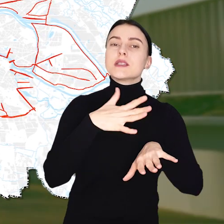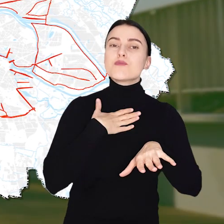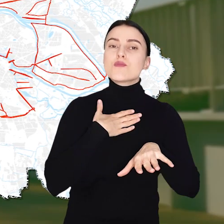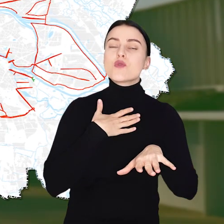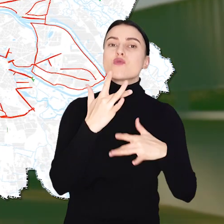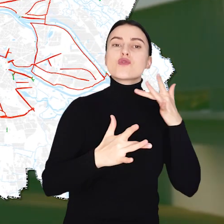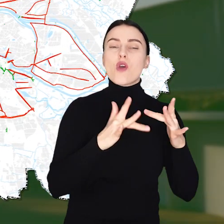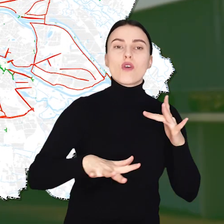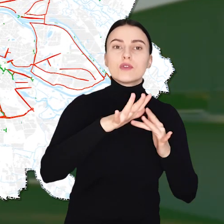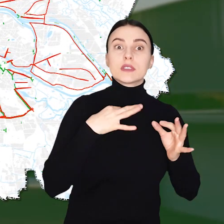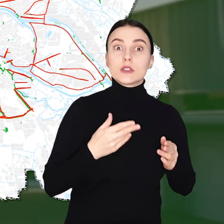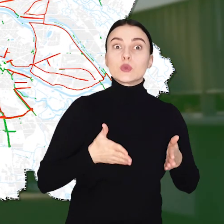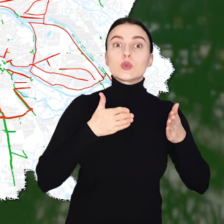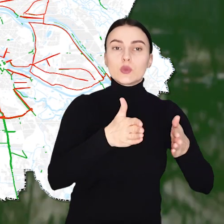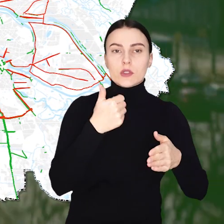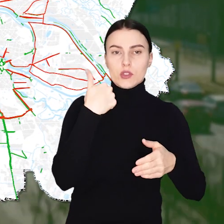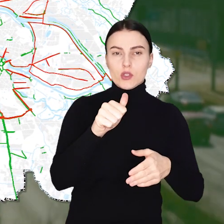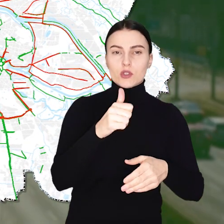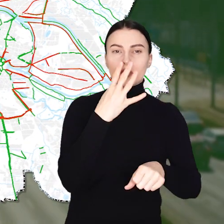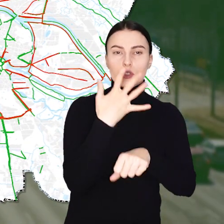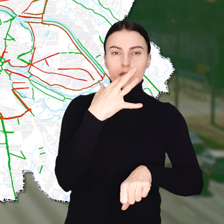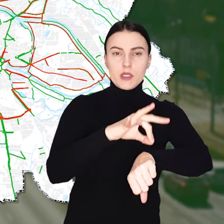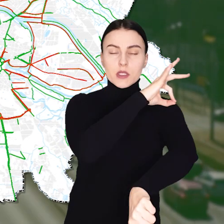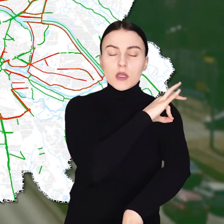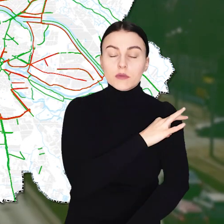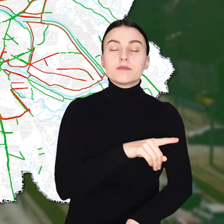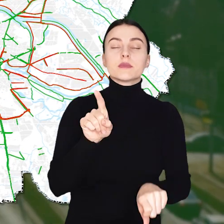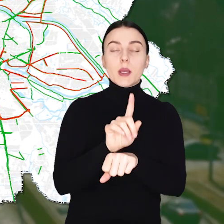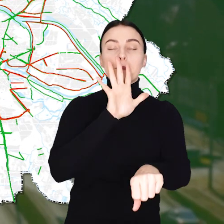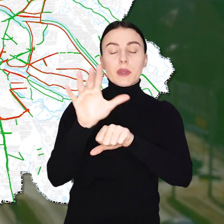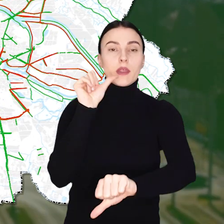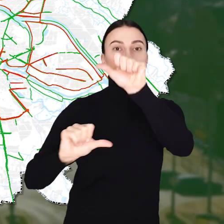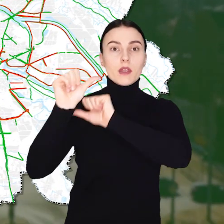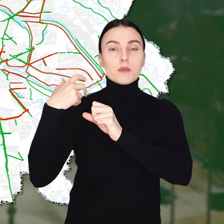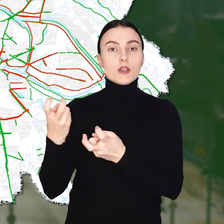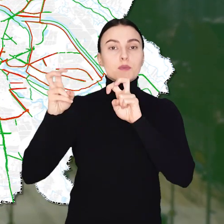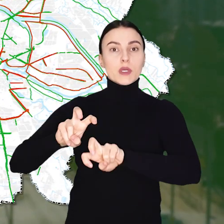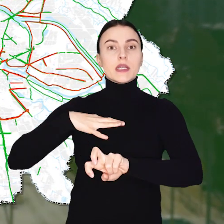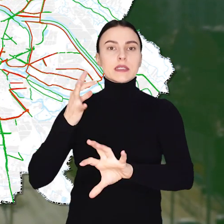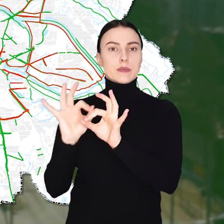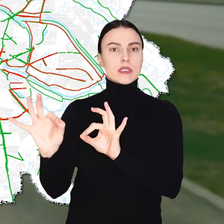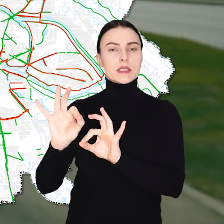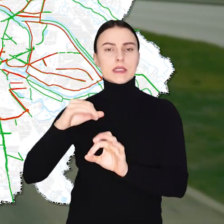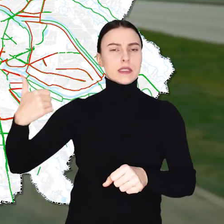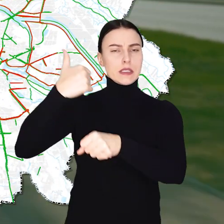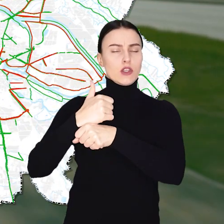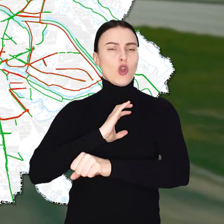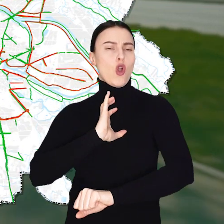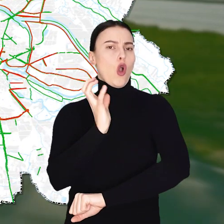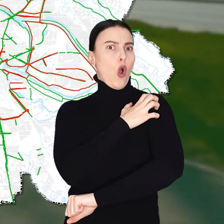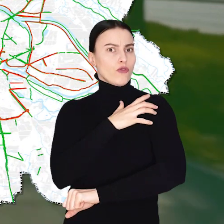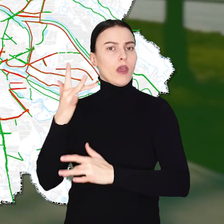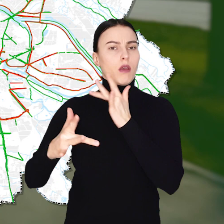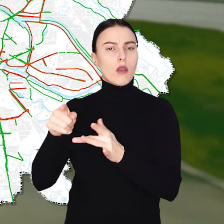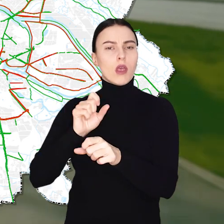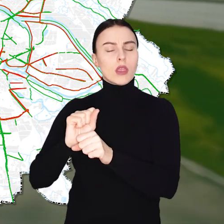dróg rowerowych mierzył 145 km. Wtedy też, 15 lat temu, utworzono we Wrocławiu funkcję oficera rowerowego,